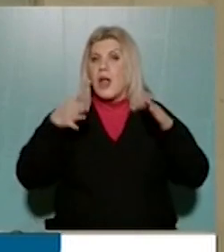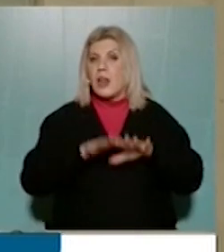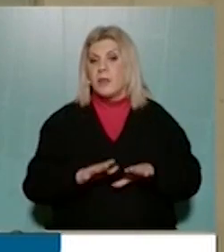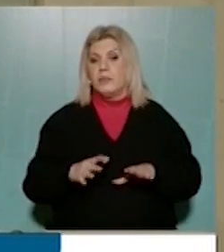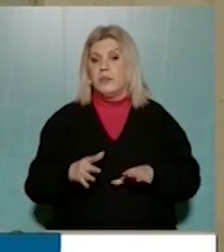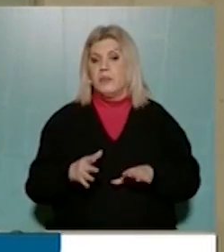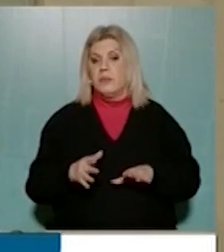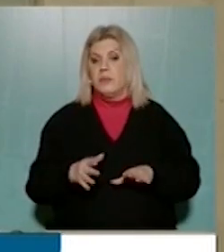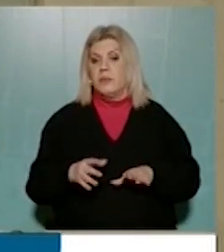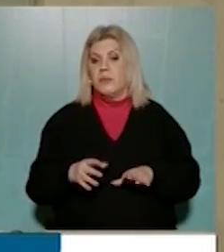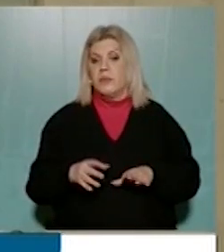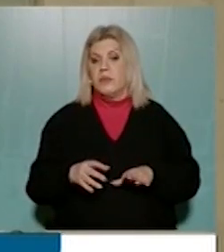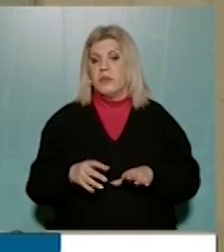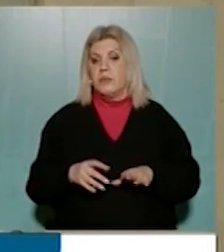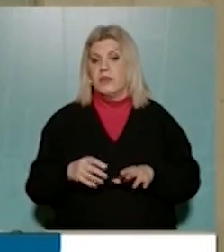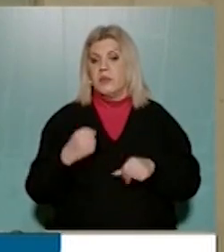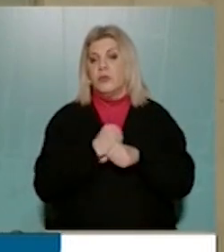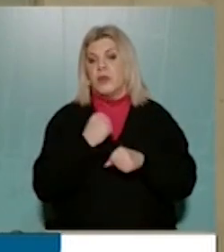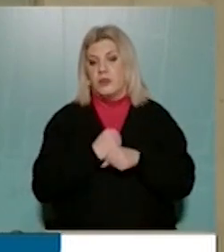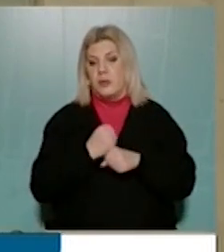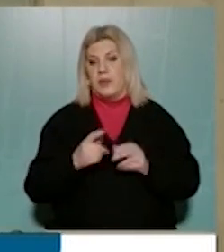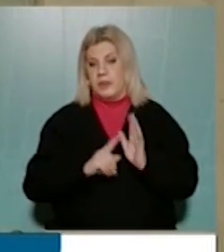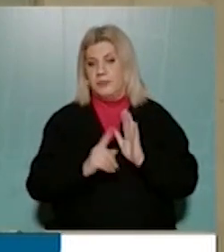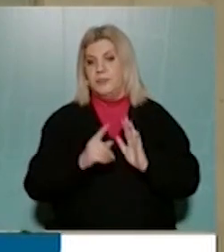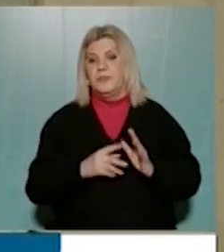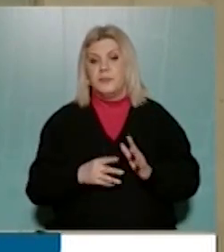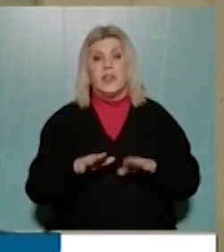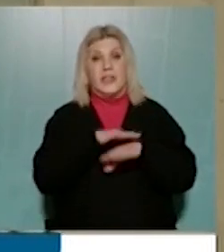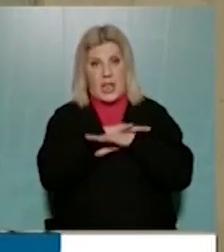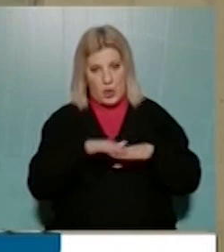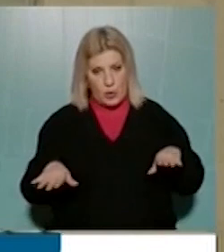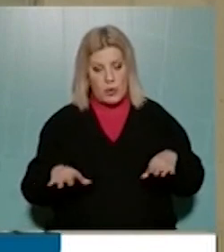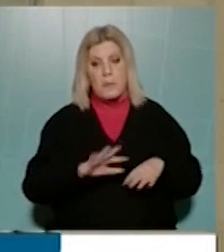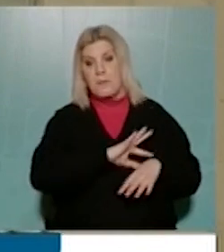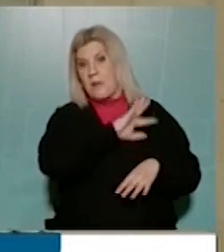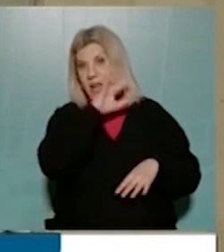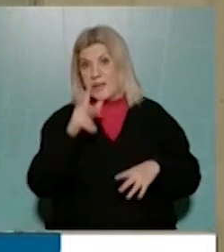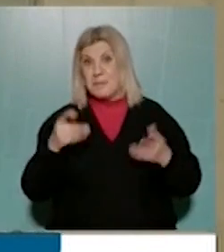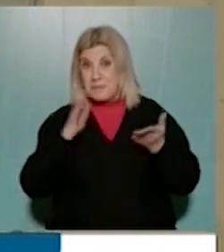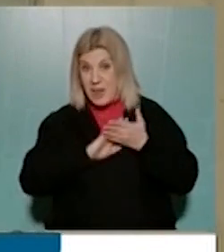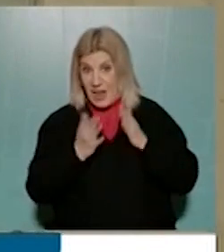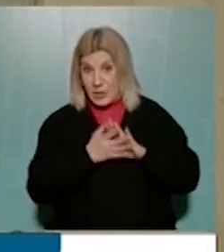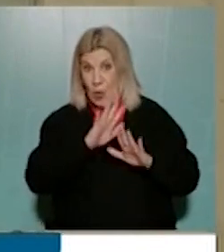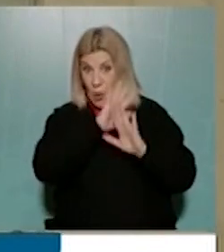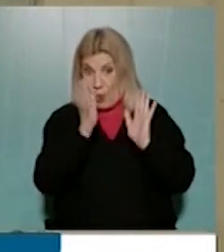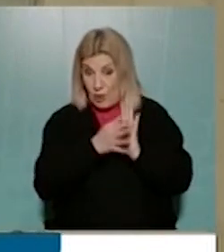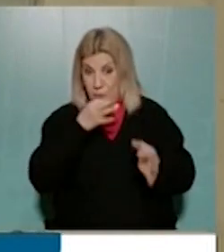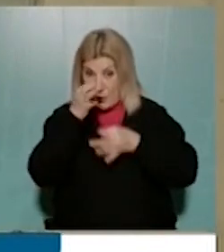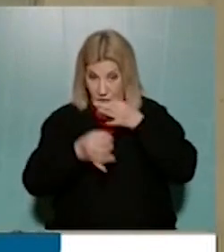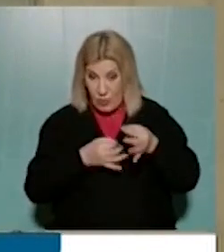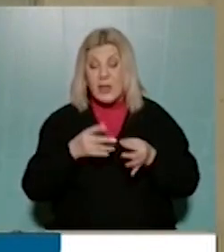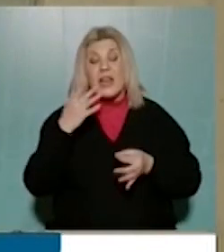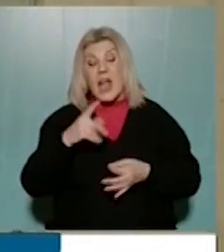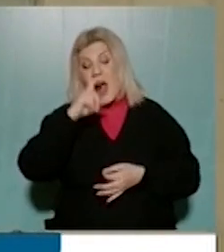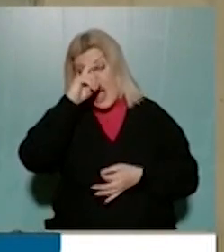οι θεν η συγγνώμη οι εργαζόμενοι ε τελειώνω μέχρι να γίνει πράξη όλα αυτά που λέω είναι